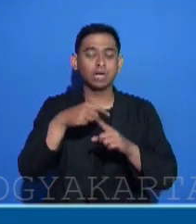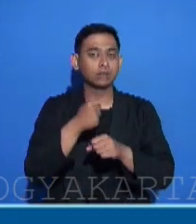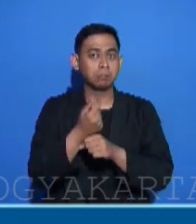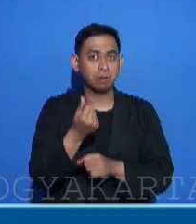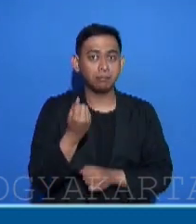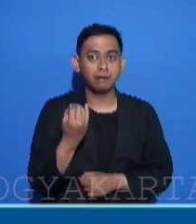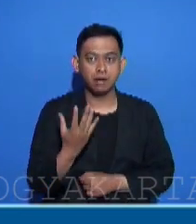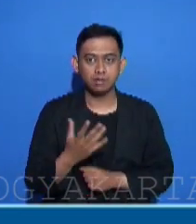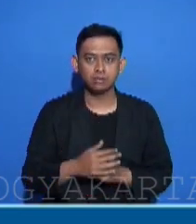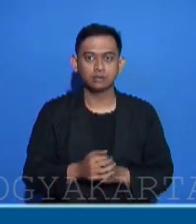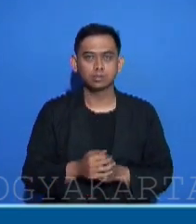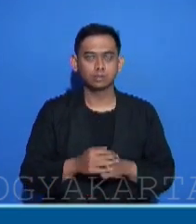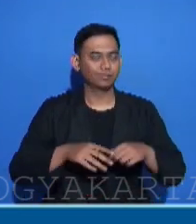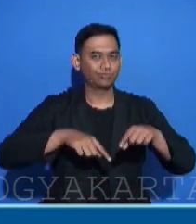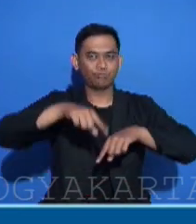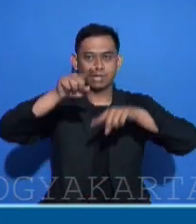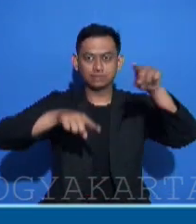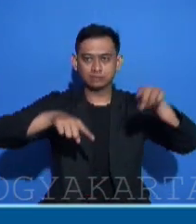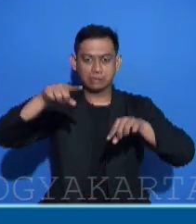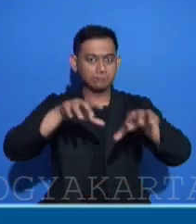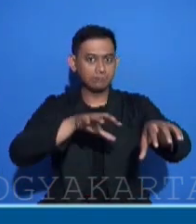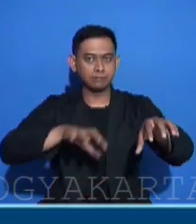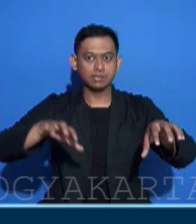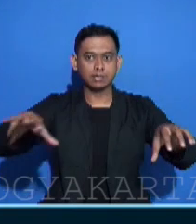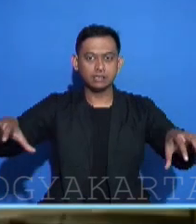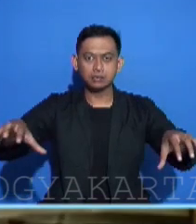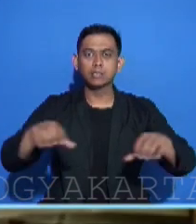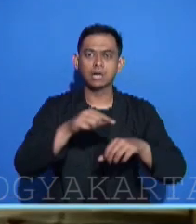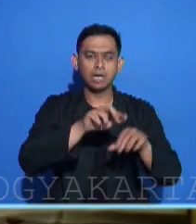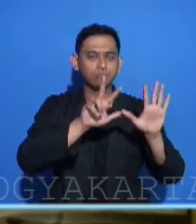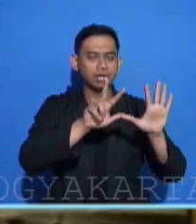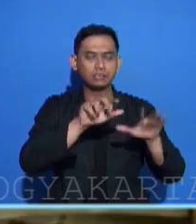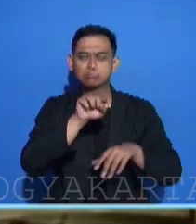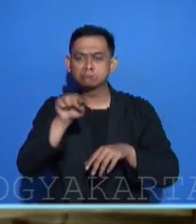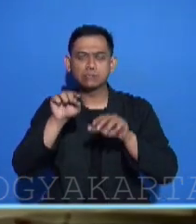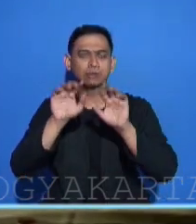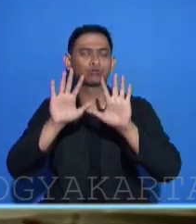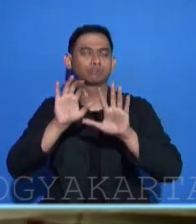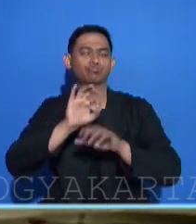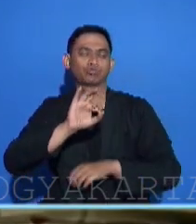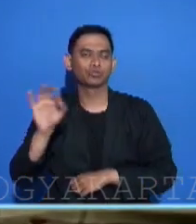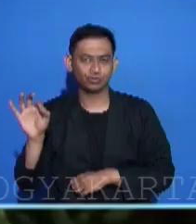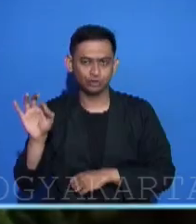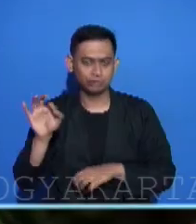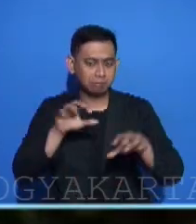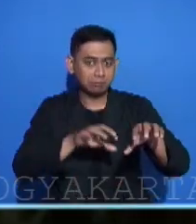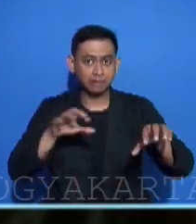Enggak mesti. Kan 8 kilo 10 kilo. Sehari ya? Enggak, kalau ada orderan bisa 15